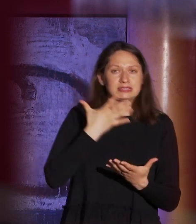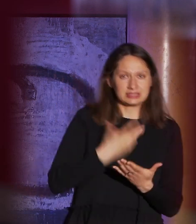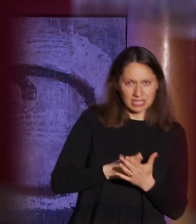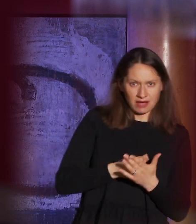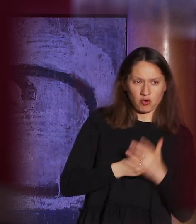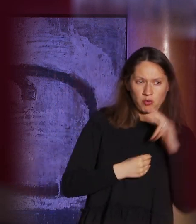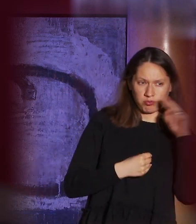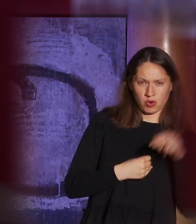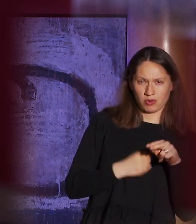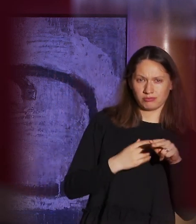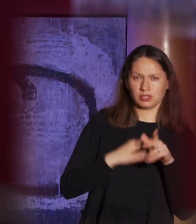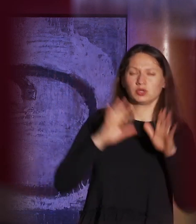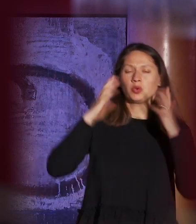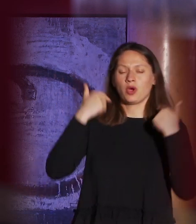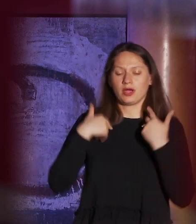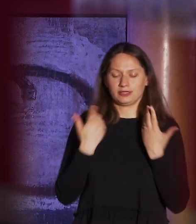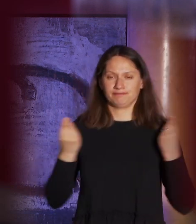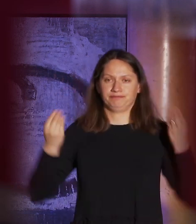Tai galvoju, kad